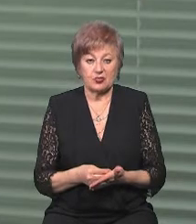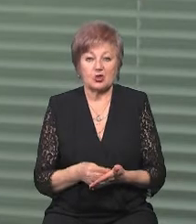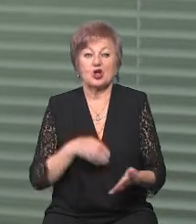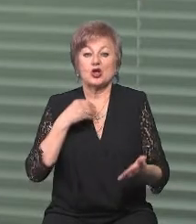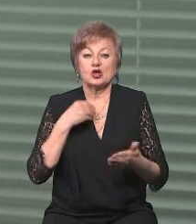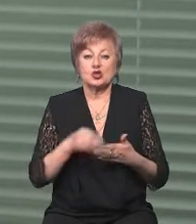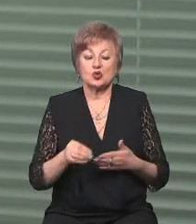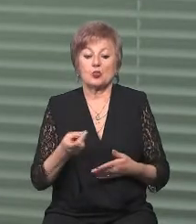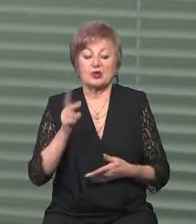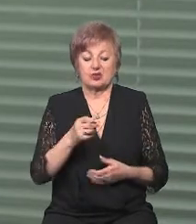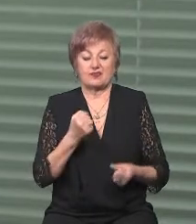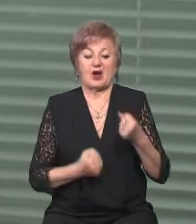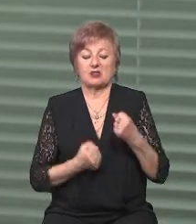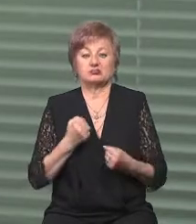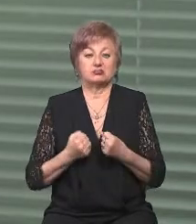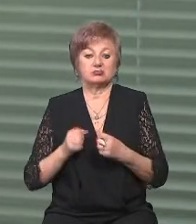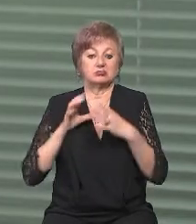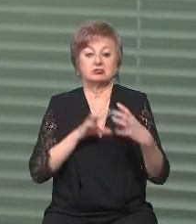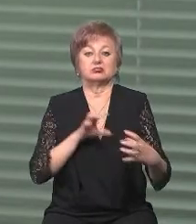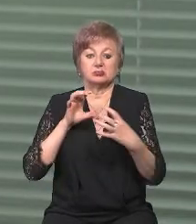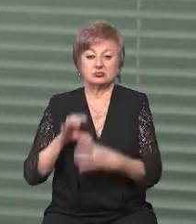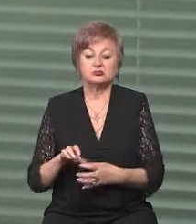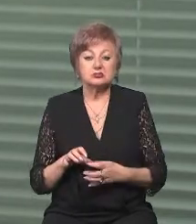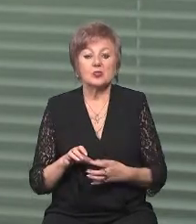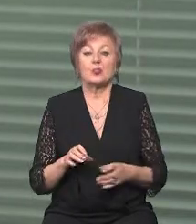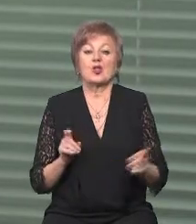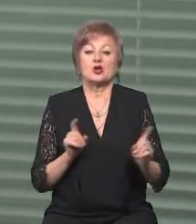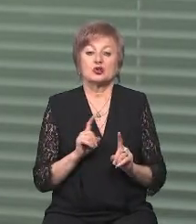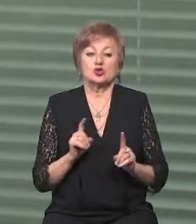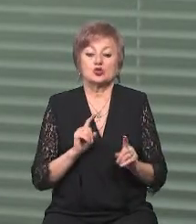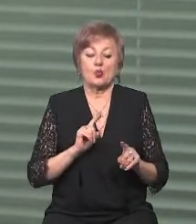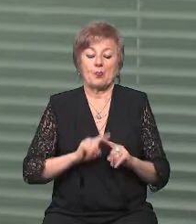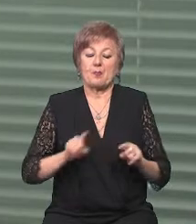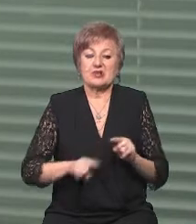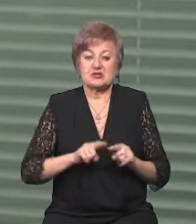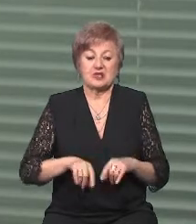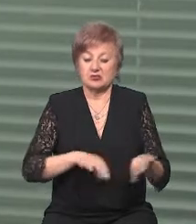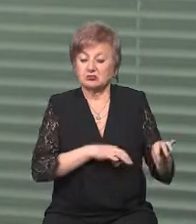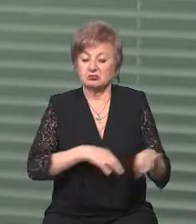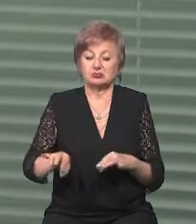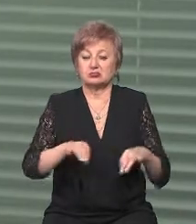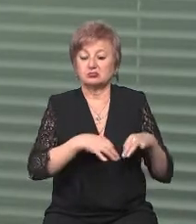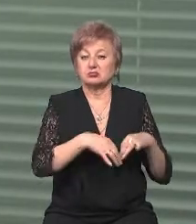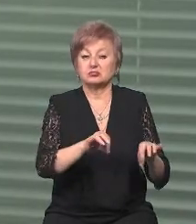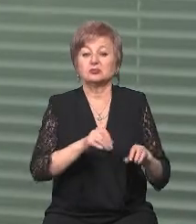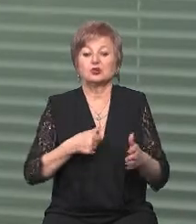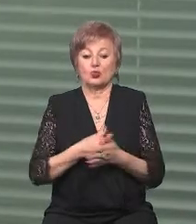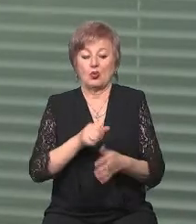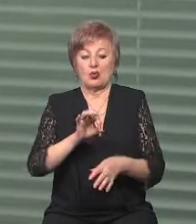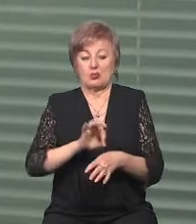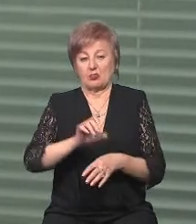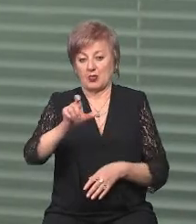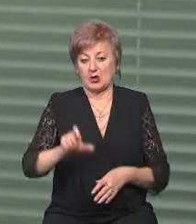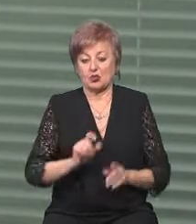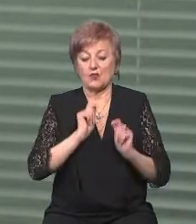2 автомобілі для первинної ланки, для того, щоб прискорити прибуття сімейного лікаря до пацієнта і